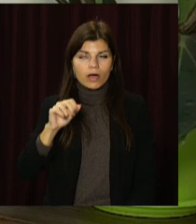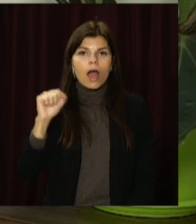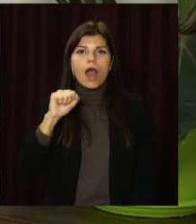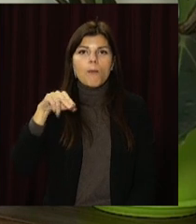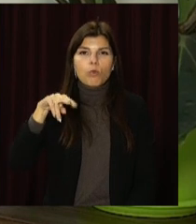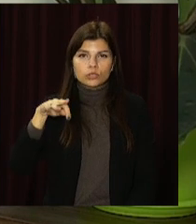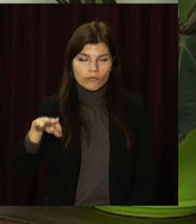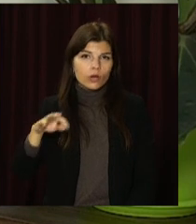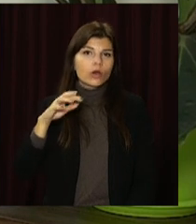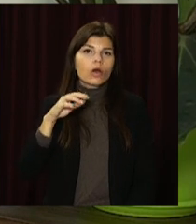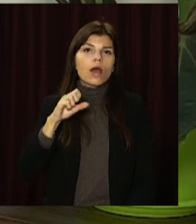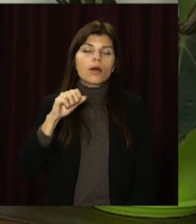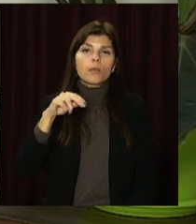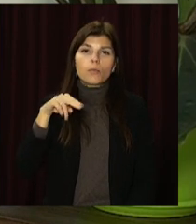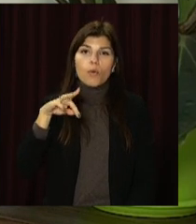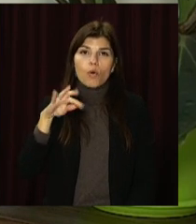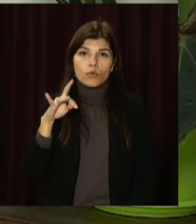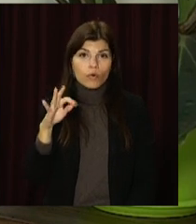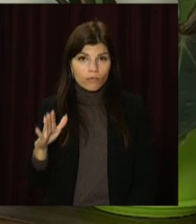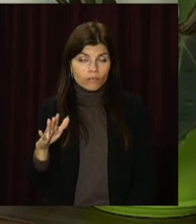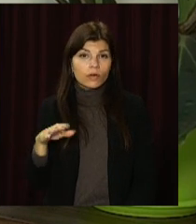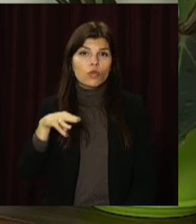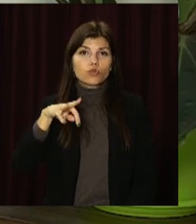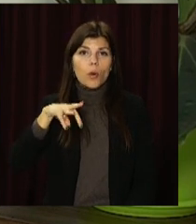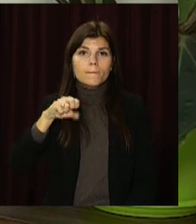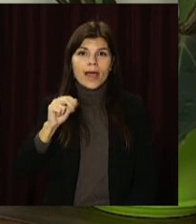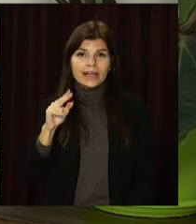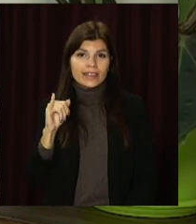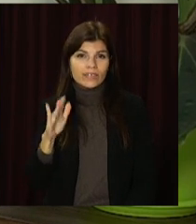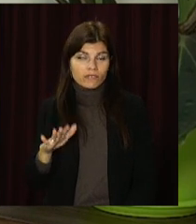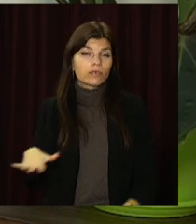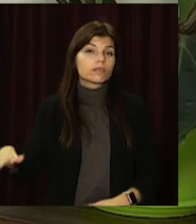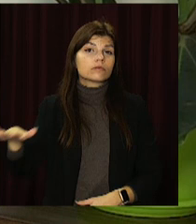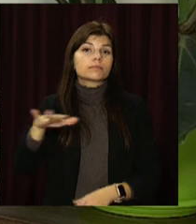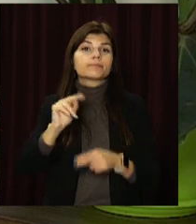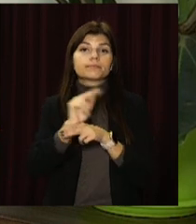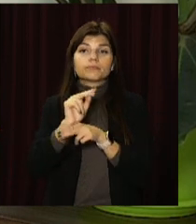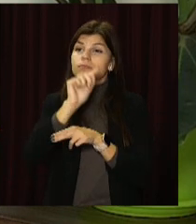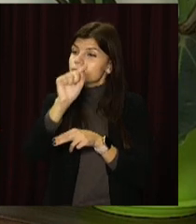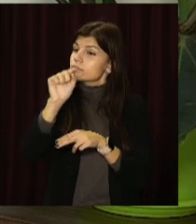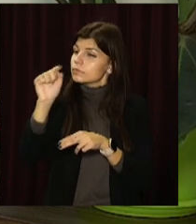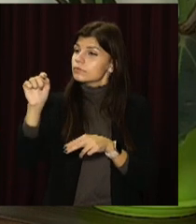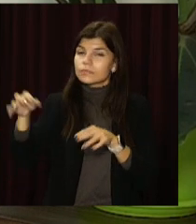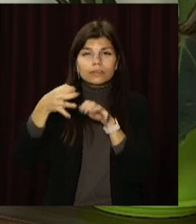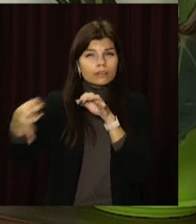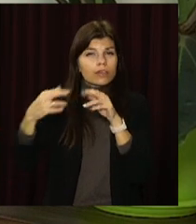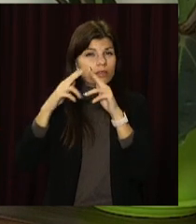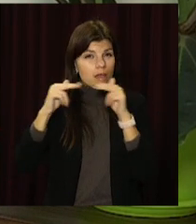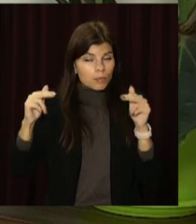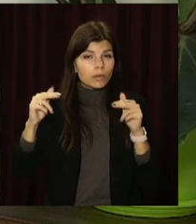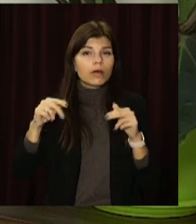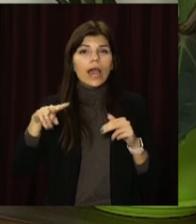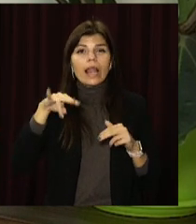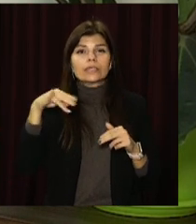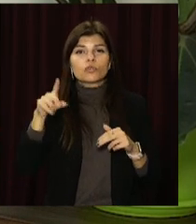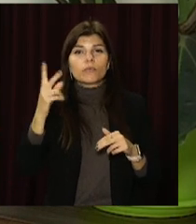Апостолово, Покровському, Софіївці, Томаківці. Будівельні роботи тривають і поряд із модернізованим ліцеєм